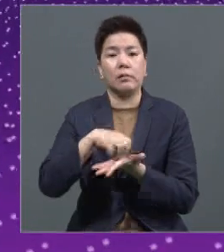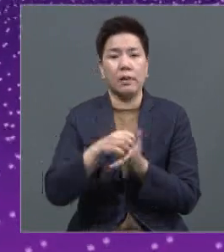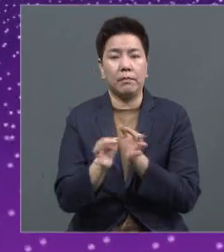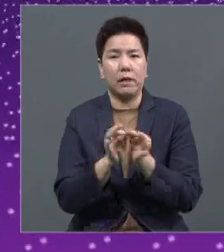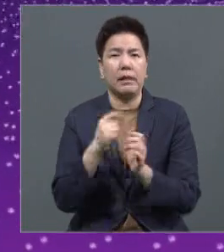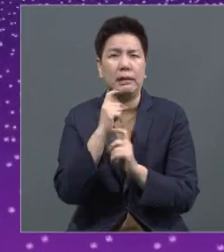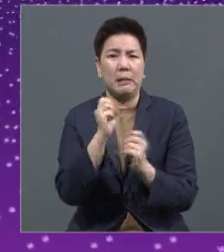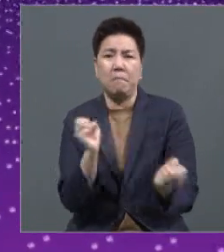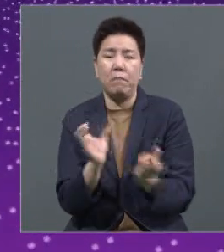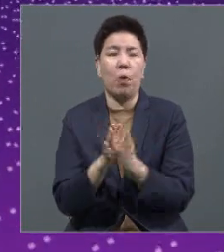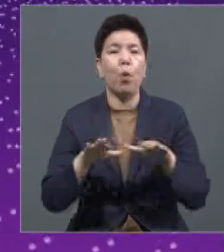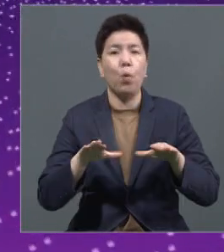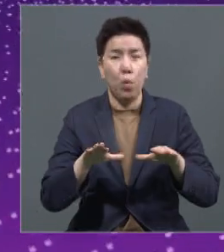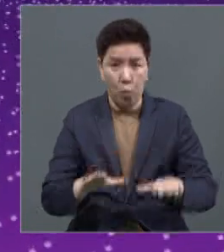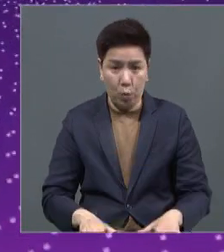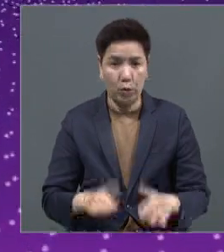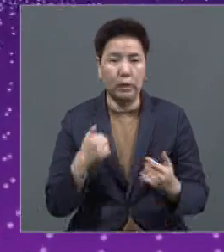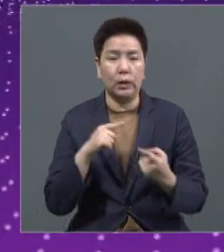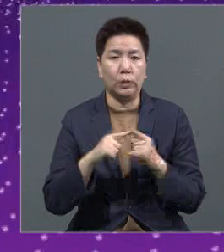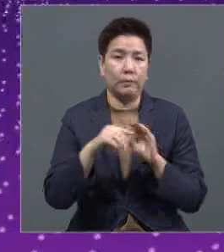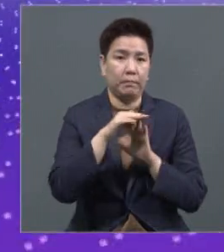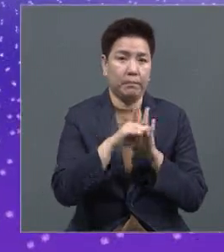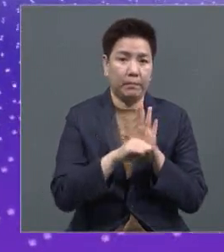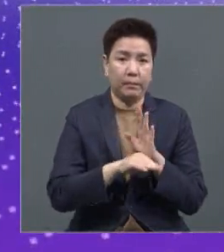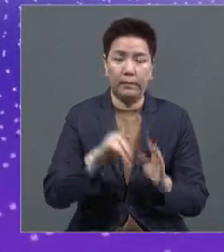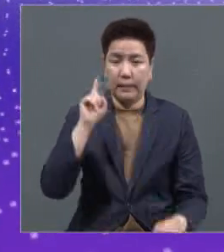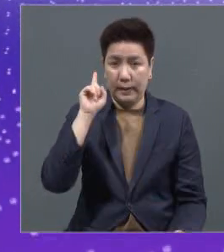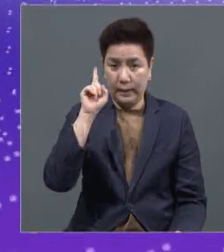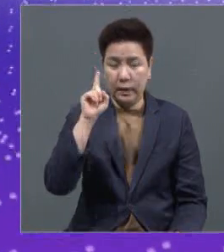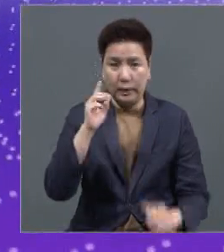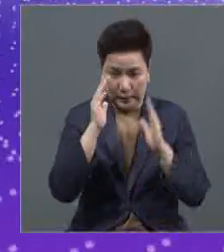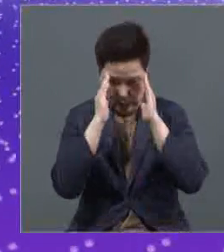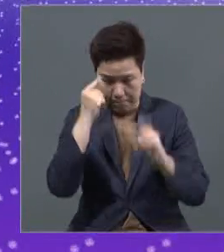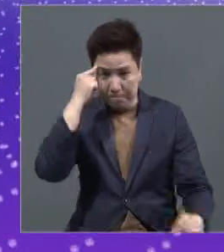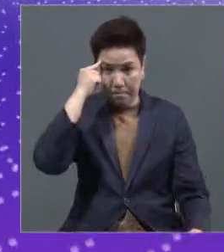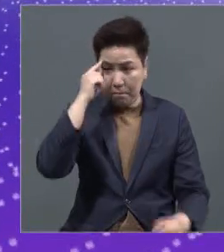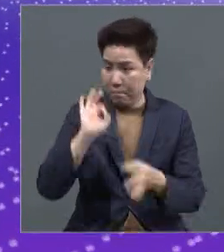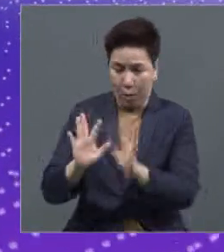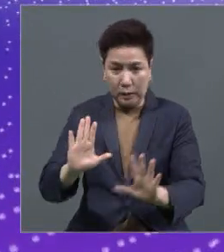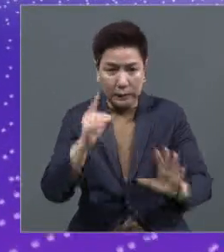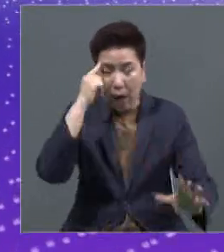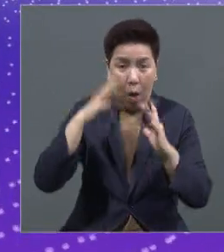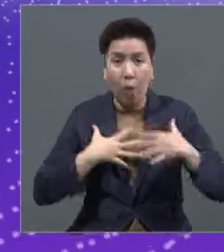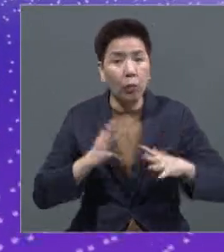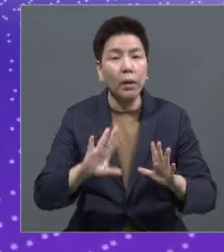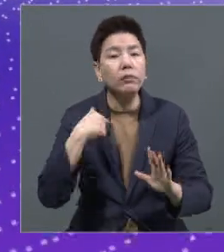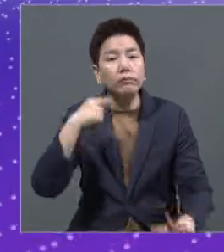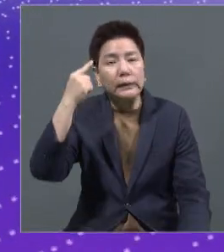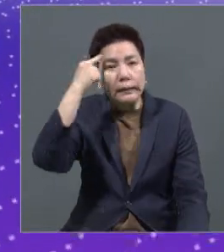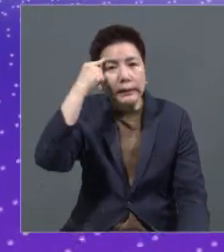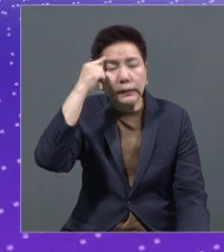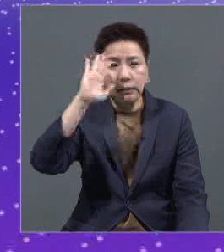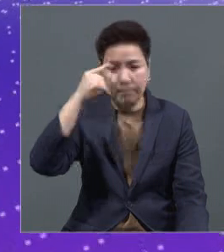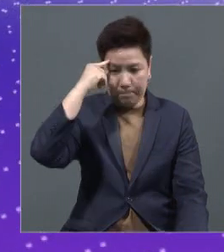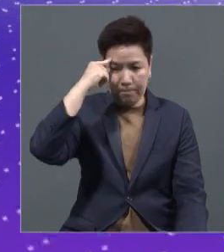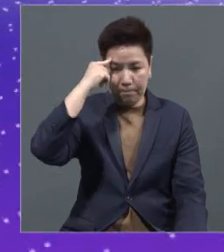ลดความสูญเสียที่จะเกิดขึ้นคุณผู้ชมขั้นตอนแรกนะครับคือตั้งสติก่อนเลยอันที่สำคัญที่สุดนะฮะคือ